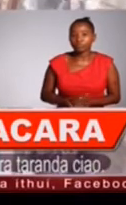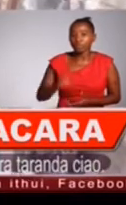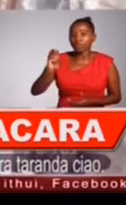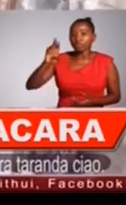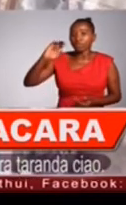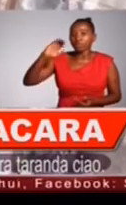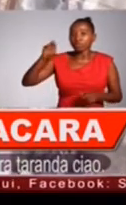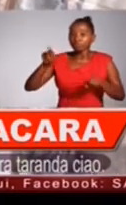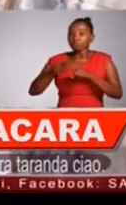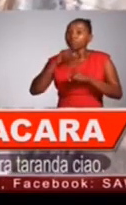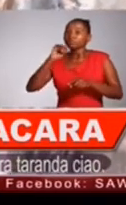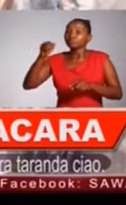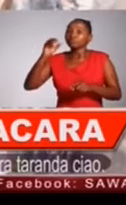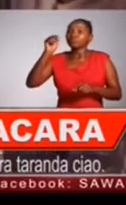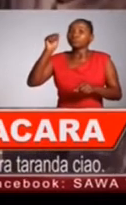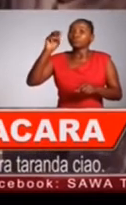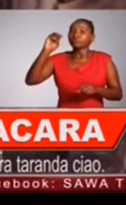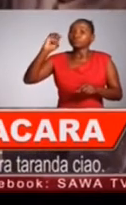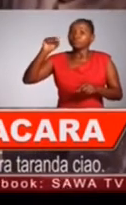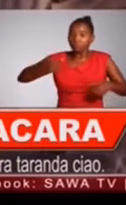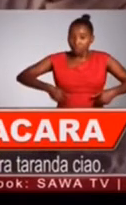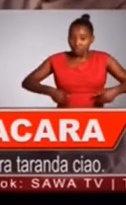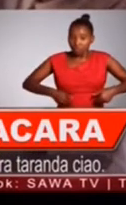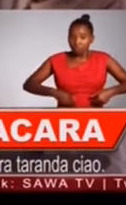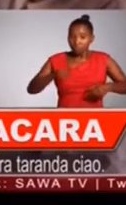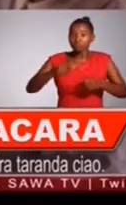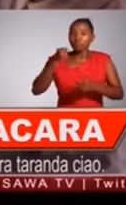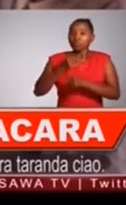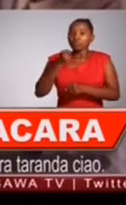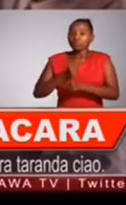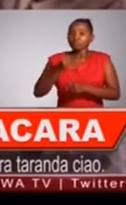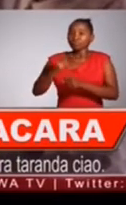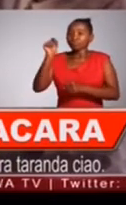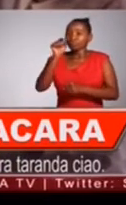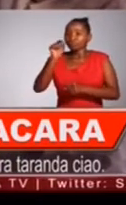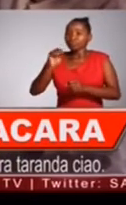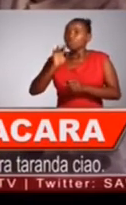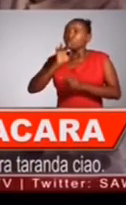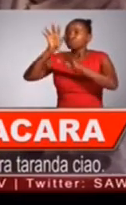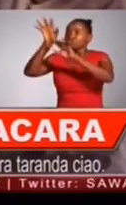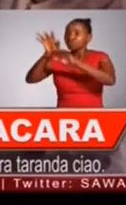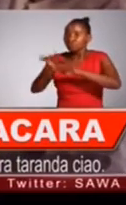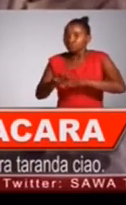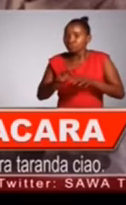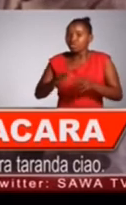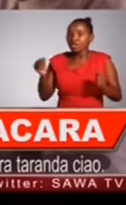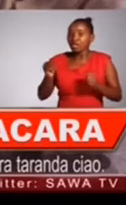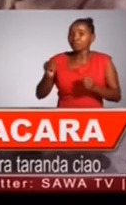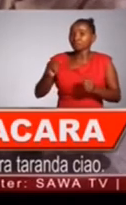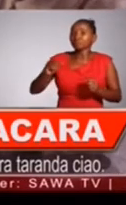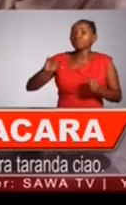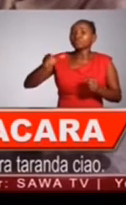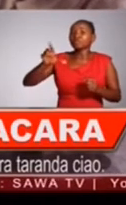Eric Mugwa Jenga na James Jenga, ne ana kea beoje the, are makorea tomakiruta wera wawoshora kilimuwe ni kia nyahururu Kaunta